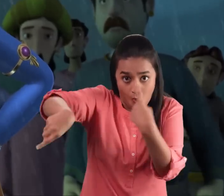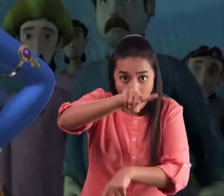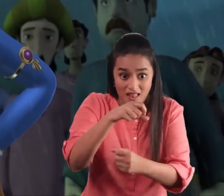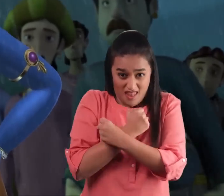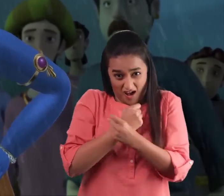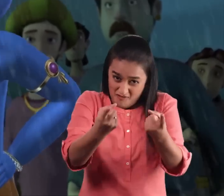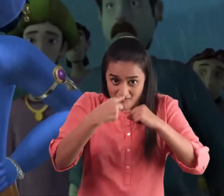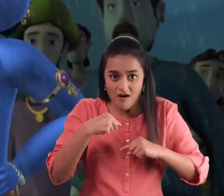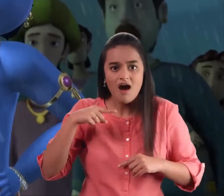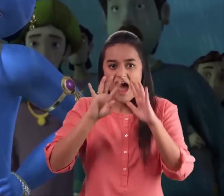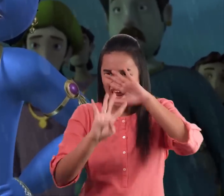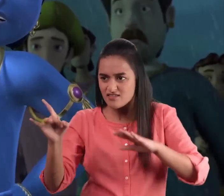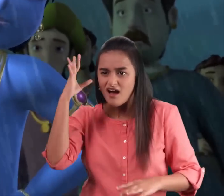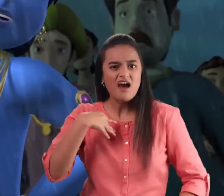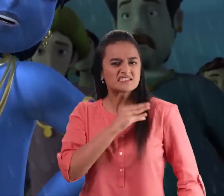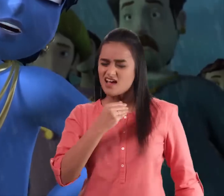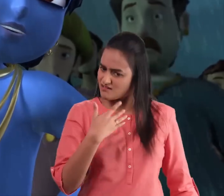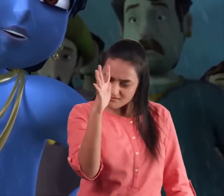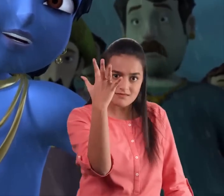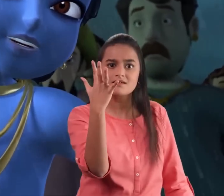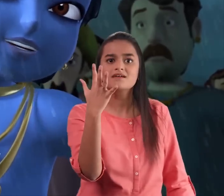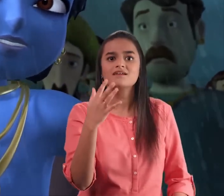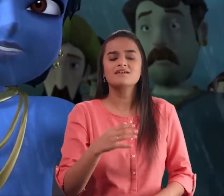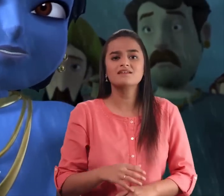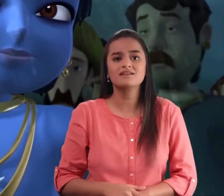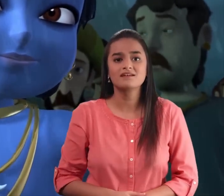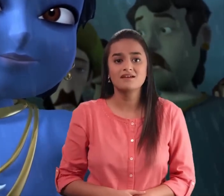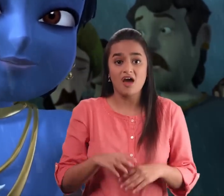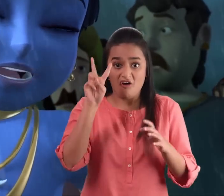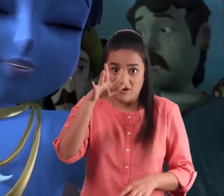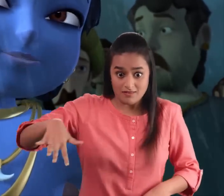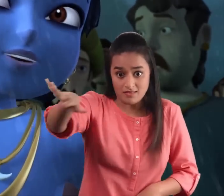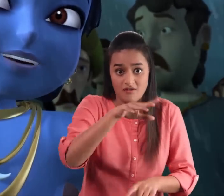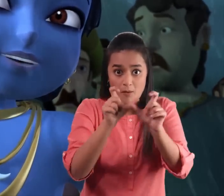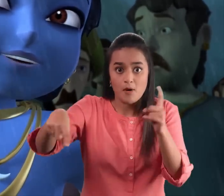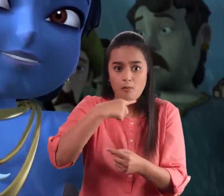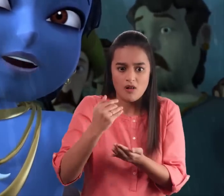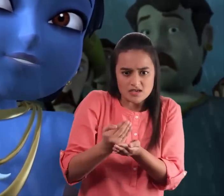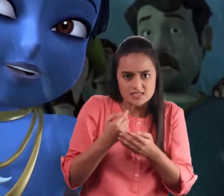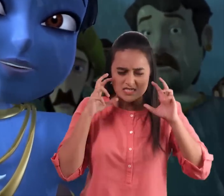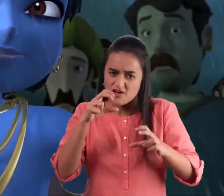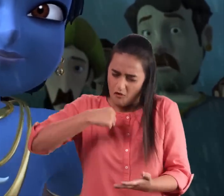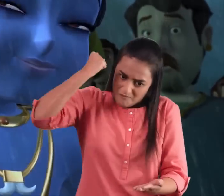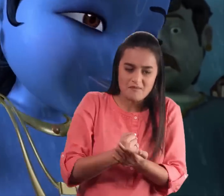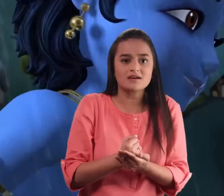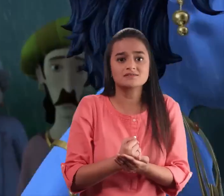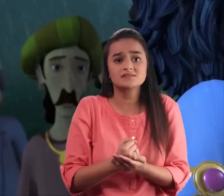सब के लिए मेरा प्रेम इंद्र की इस दुष्टता से बहुत बड़ा है। वृंदावन की रक्षा मैं अवश्य